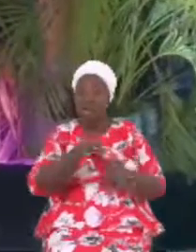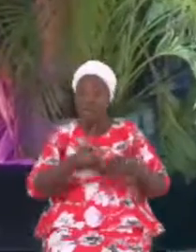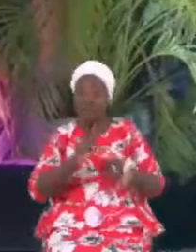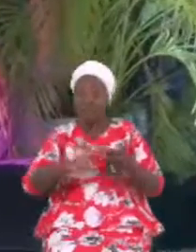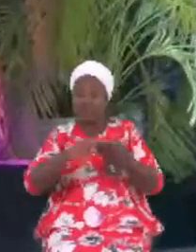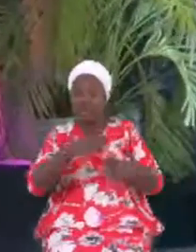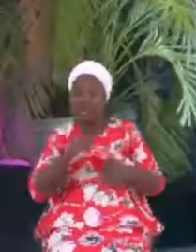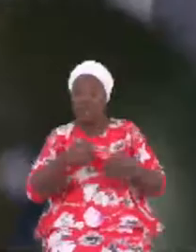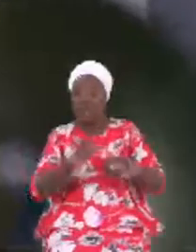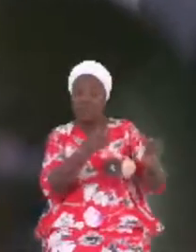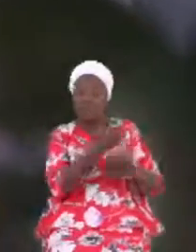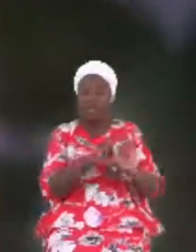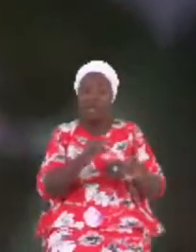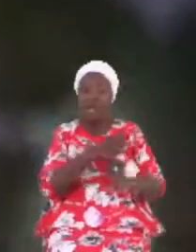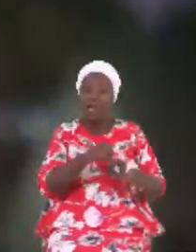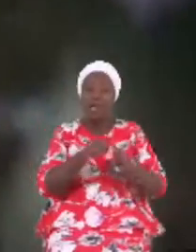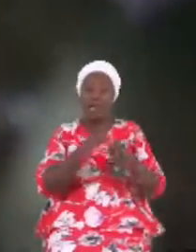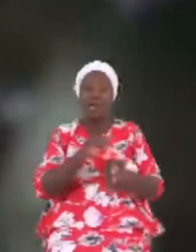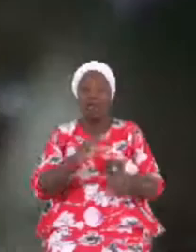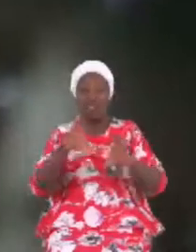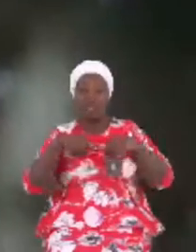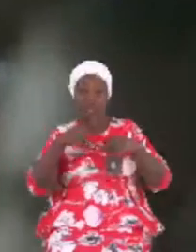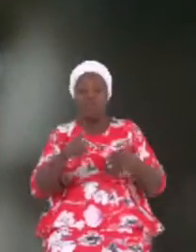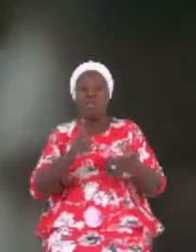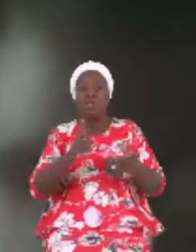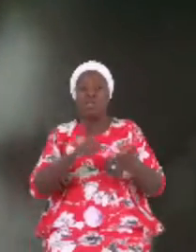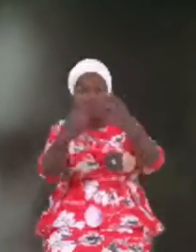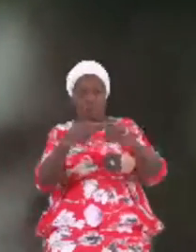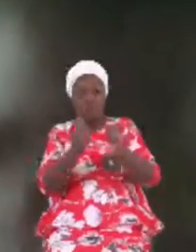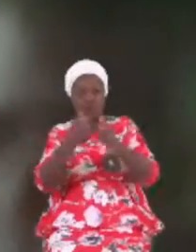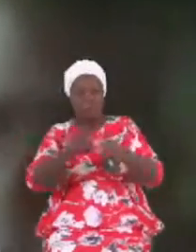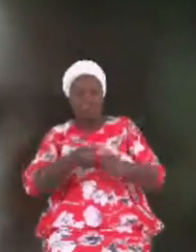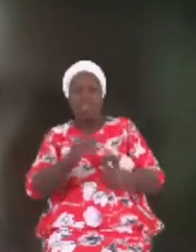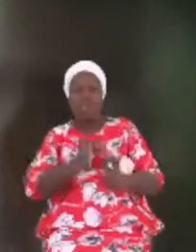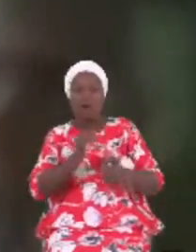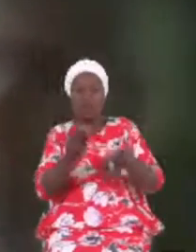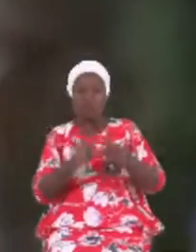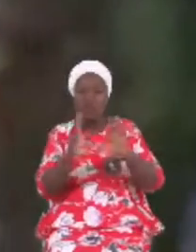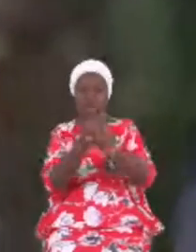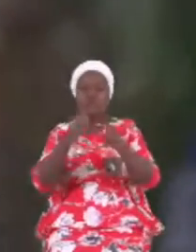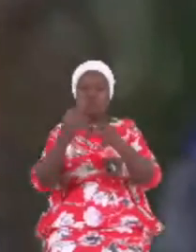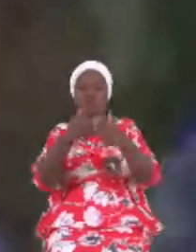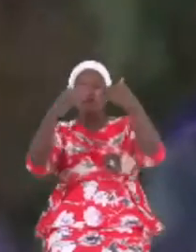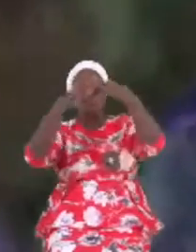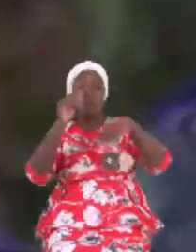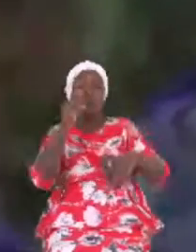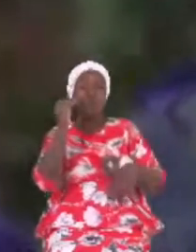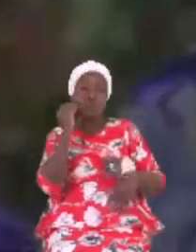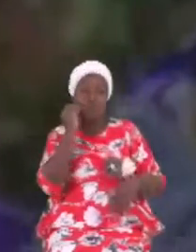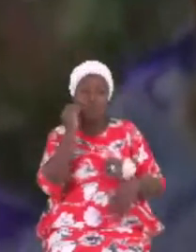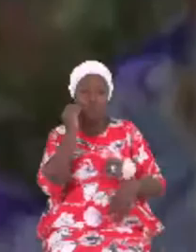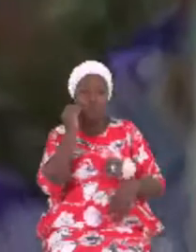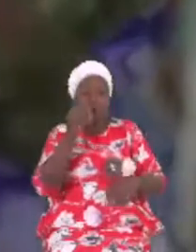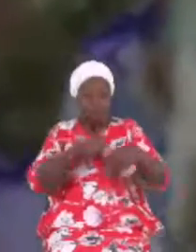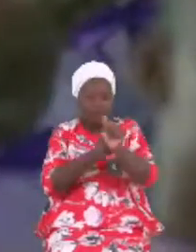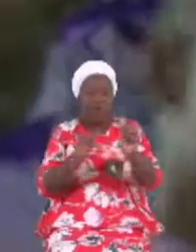pardonné, je vous ai affranchi, et comme je vous ai guéri, venez, je veux vous amener dans la maison céleste. Suivre le